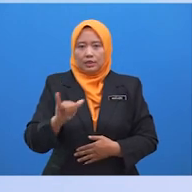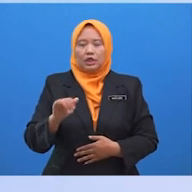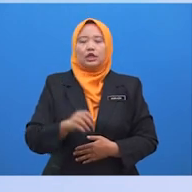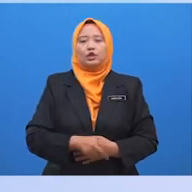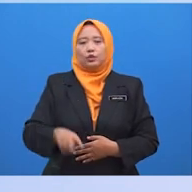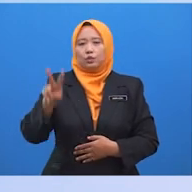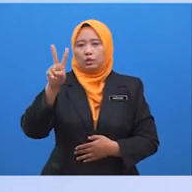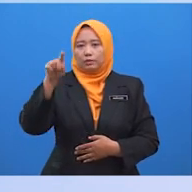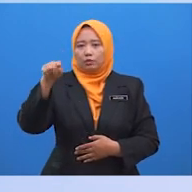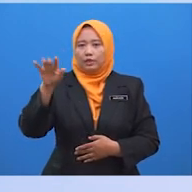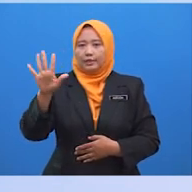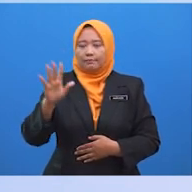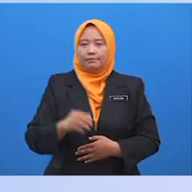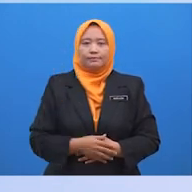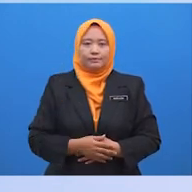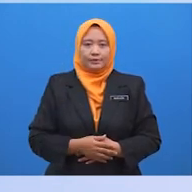2.5.